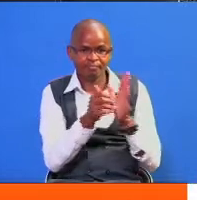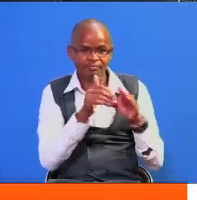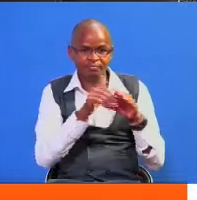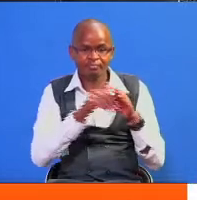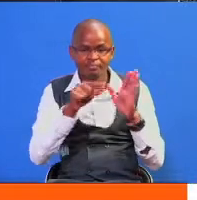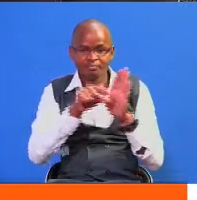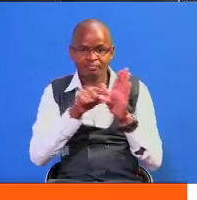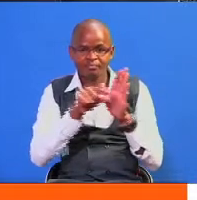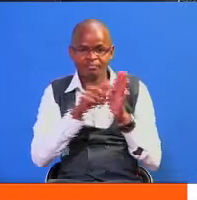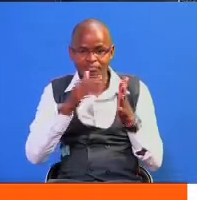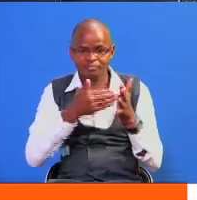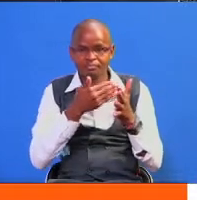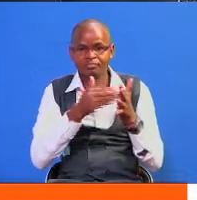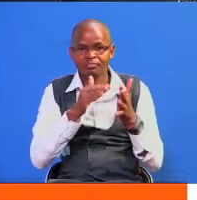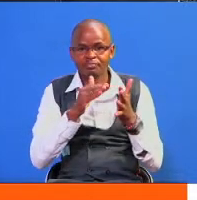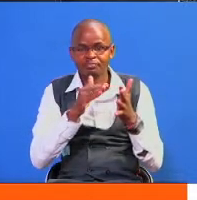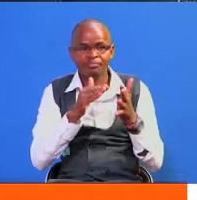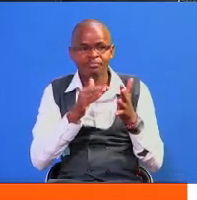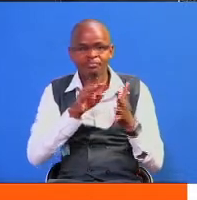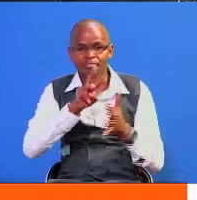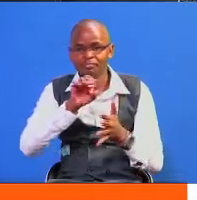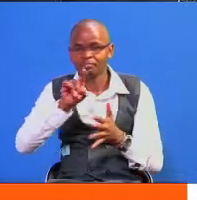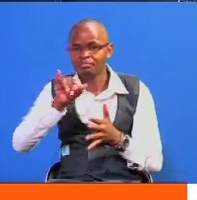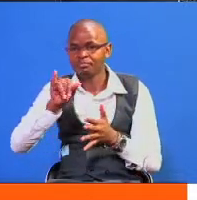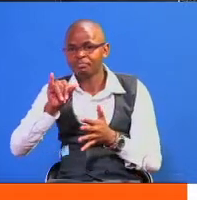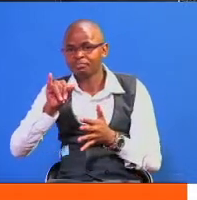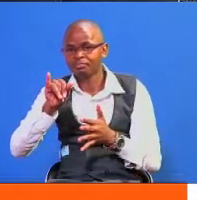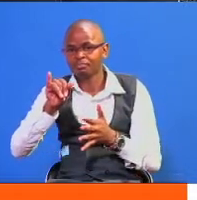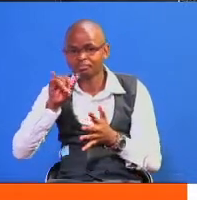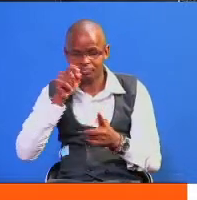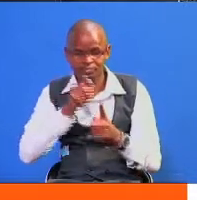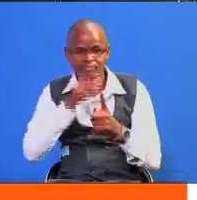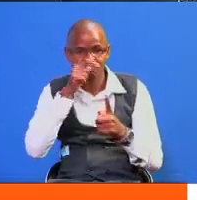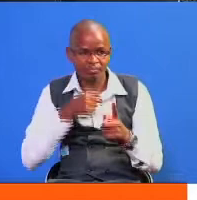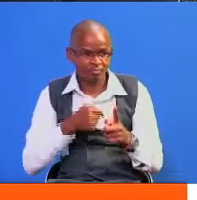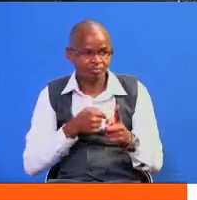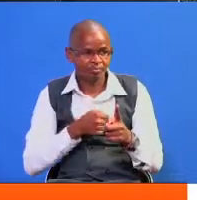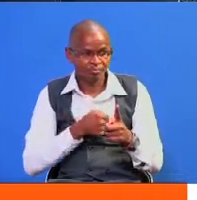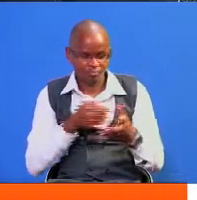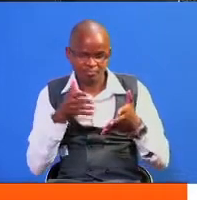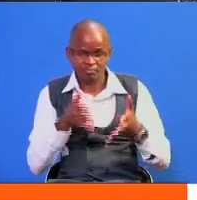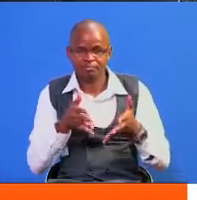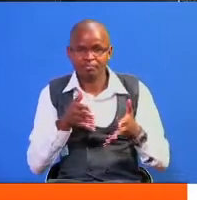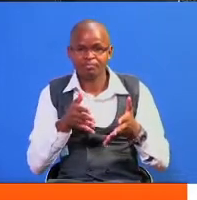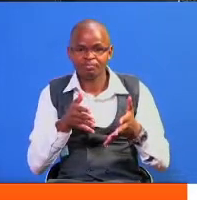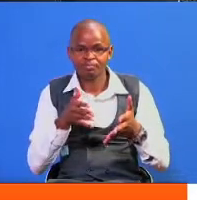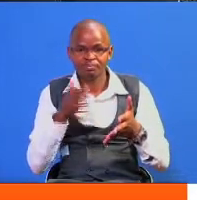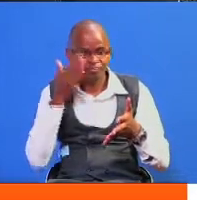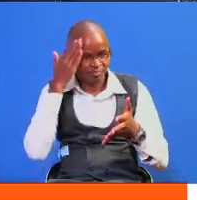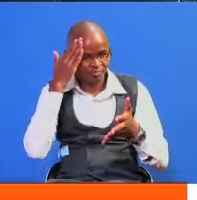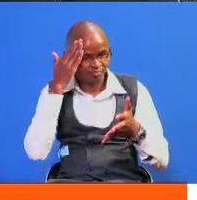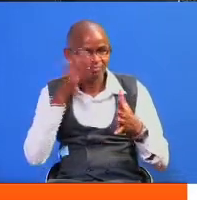Injili. Nyimbo zake miwili ya Niguze, Hapo Nilipo, zimepokelewa na wengi.